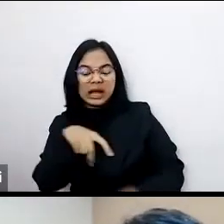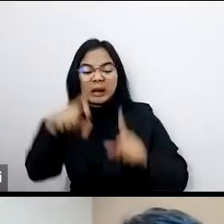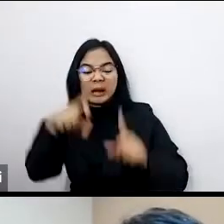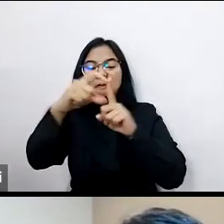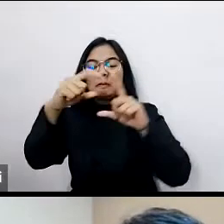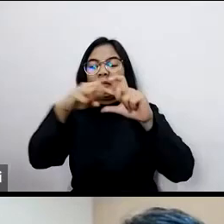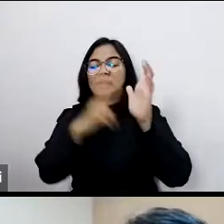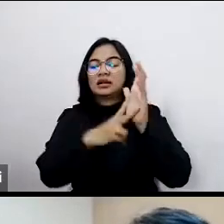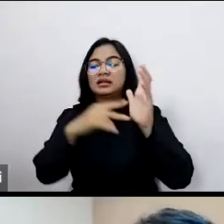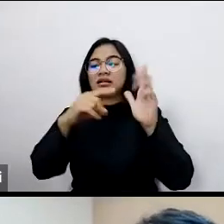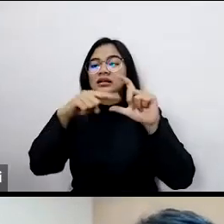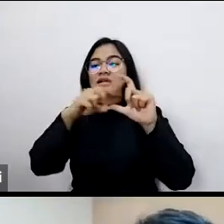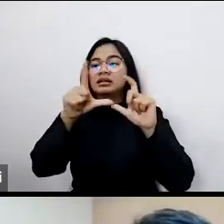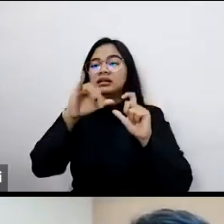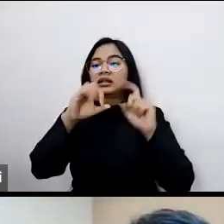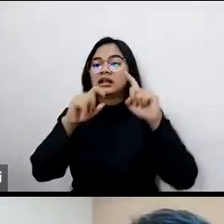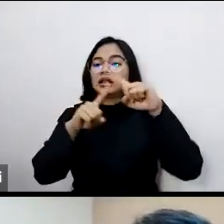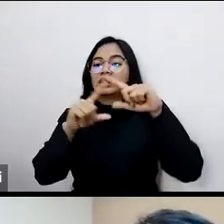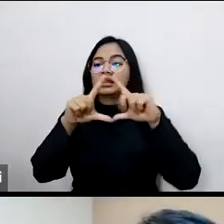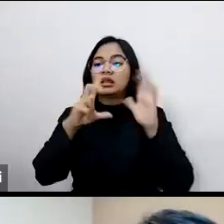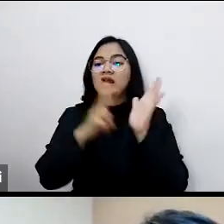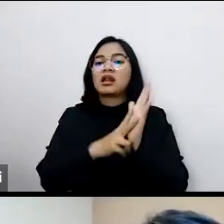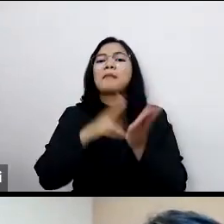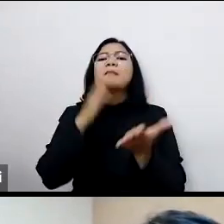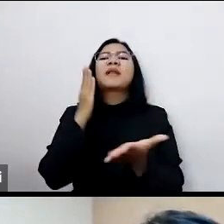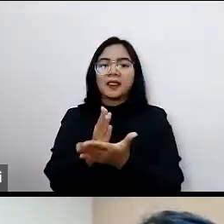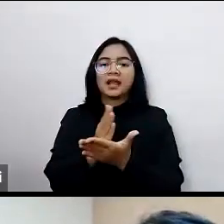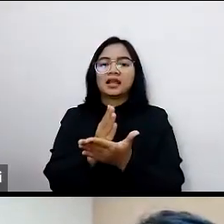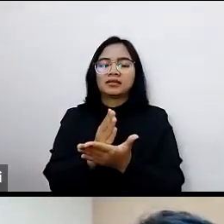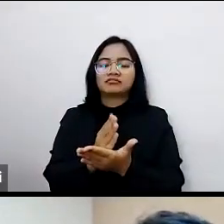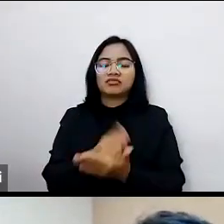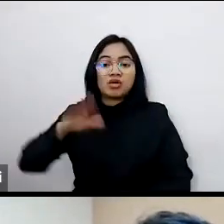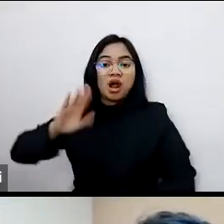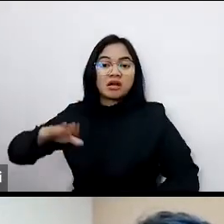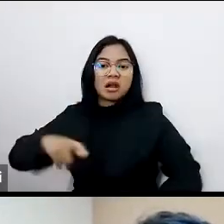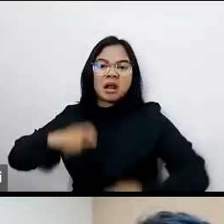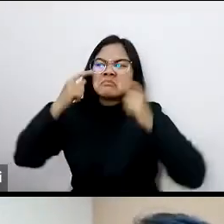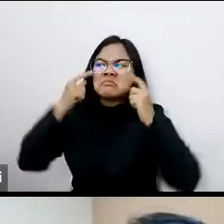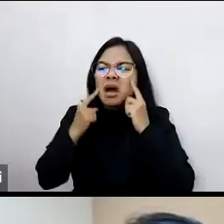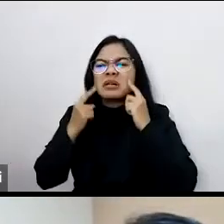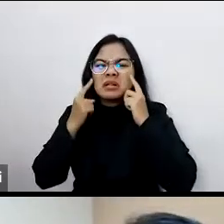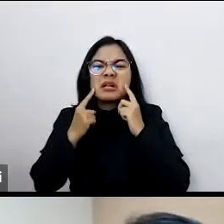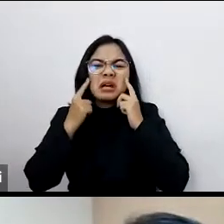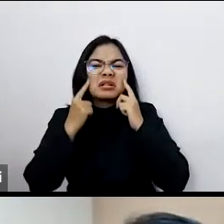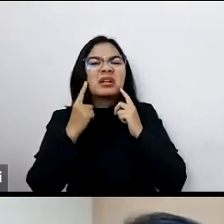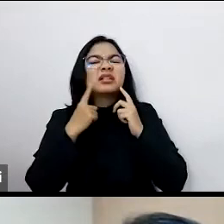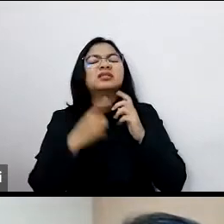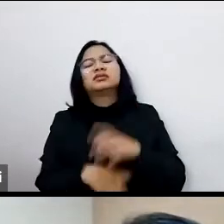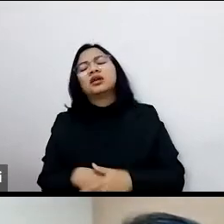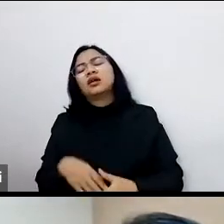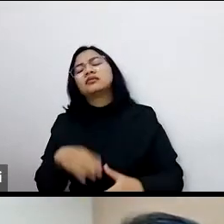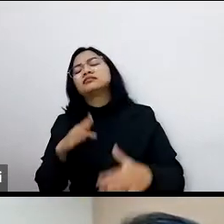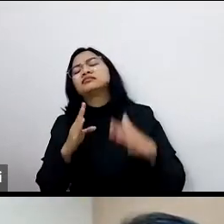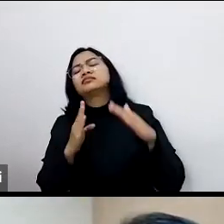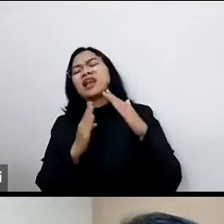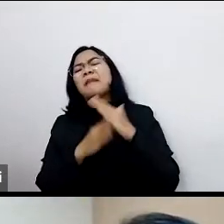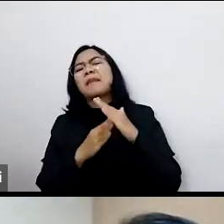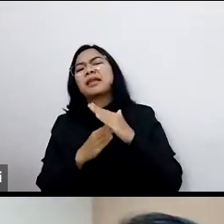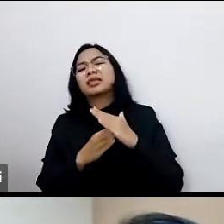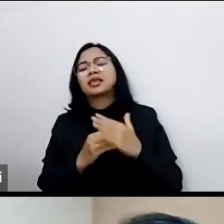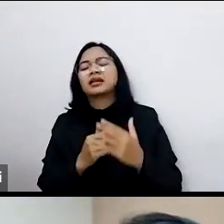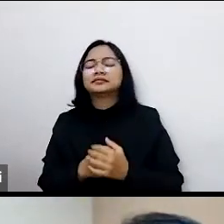jawab anak yang merengek dan sebagainya. Kemudian misalnya terutama pada usia-usia produktif,